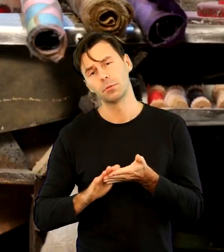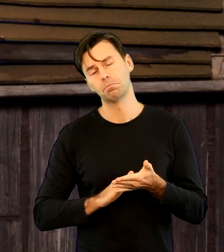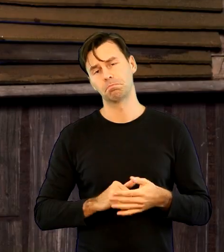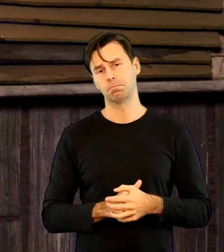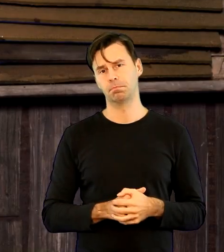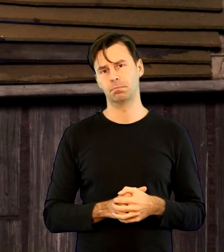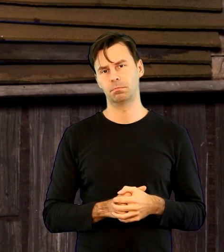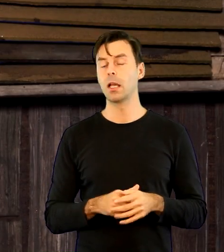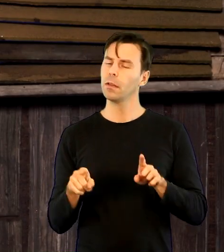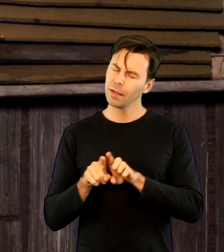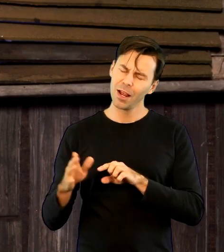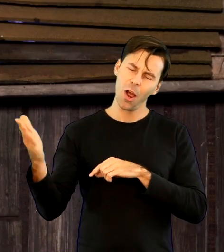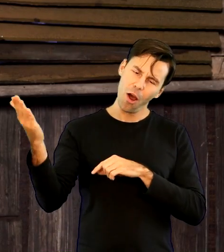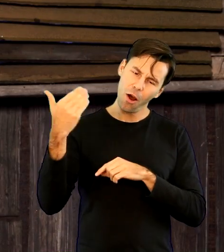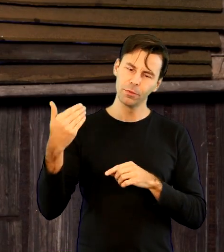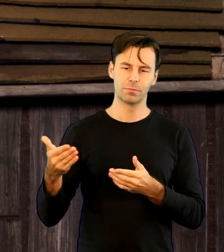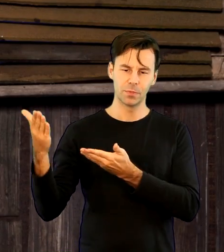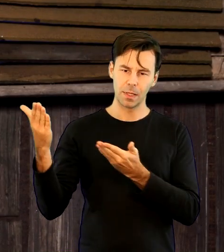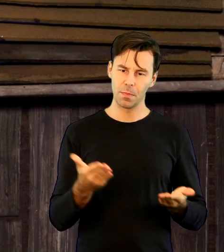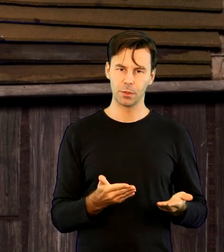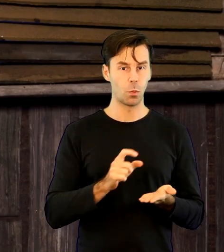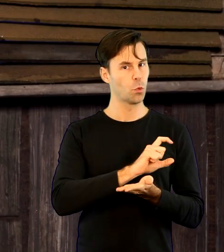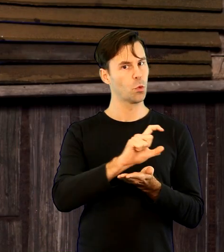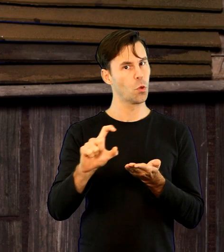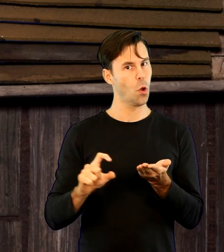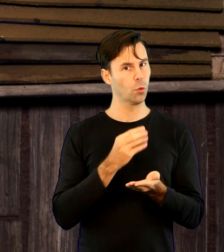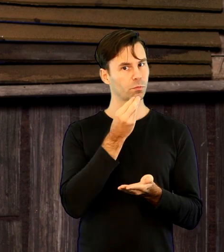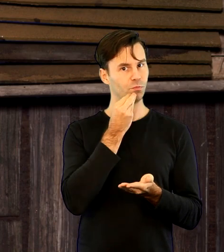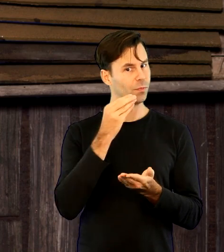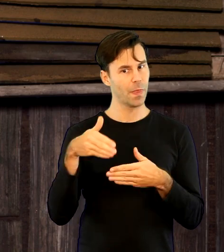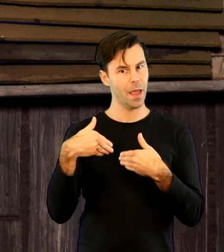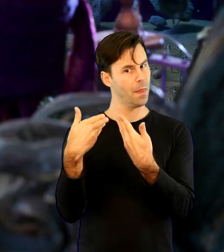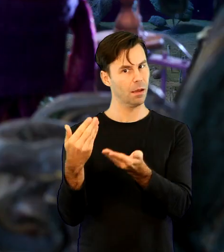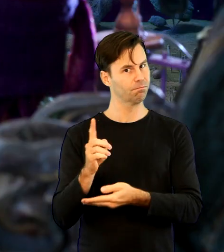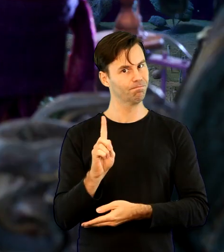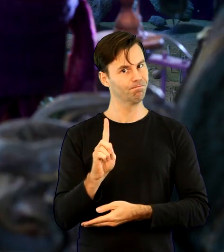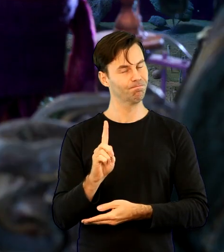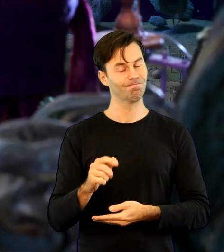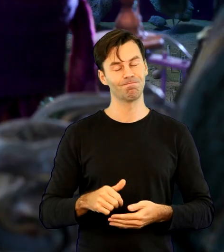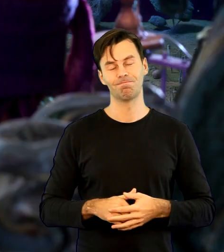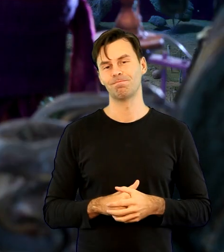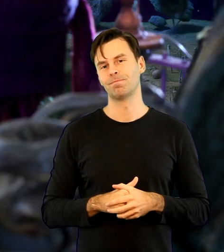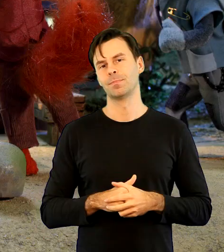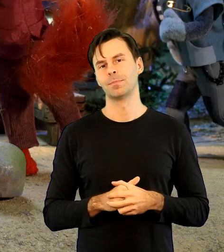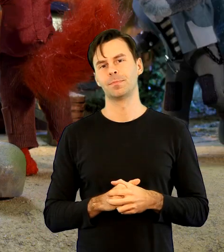Przepraszamy. Was też łaką czuchy, ale tortu już nie dostaniecie.